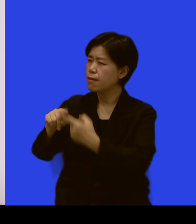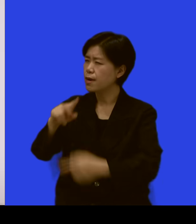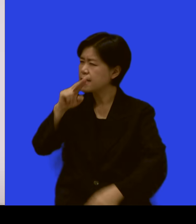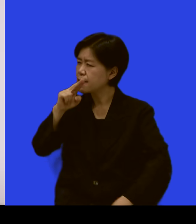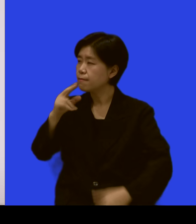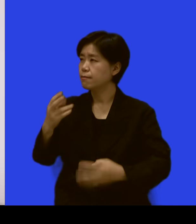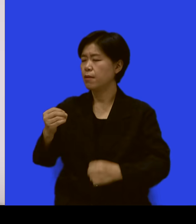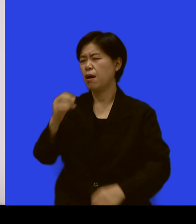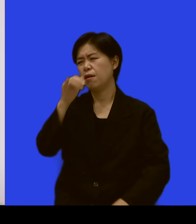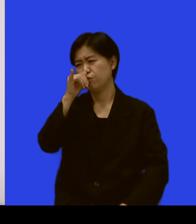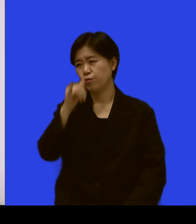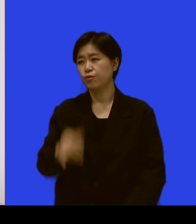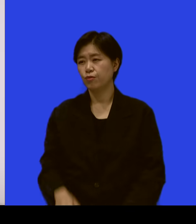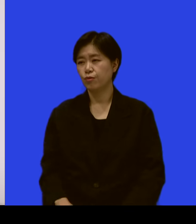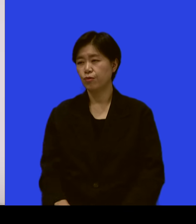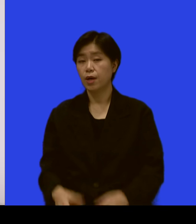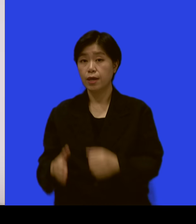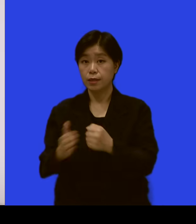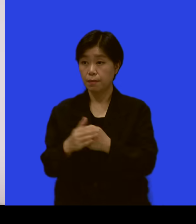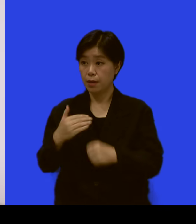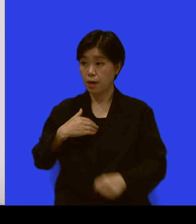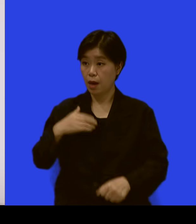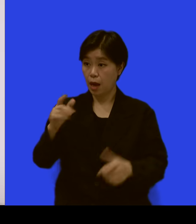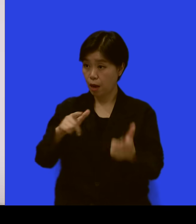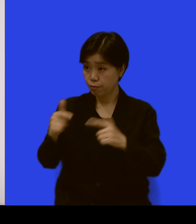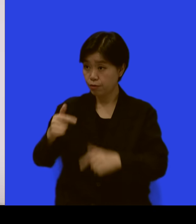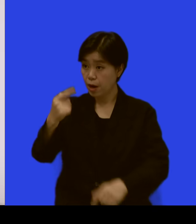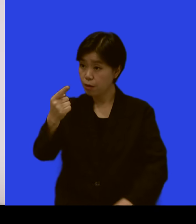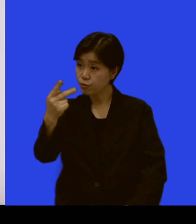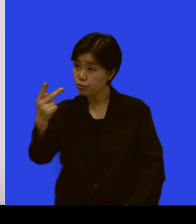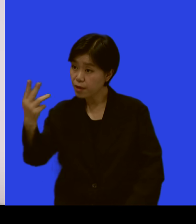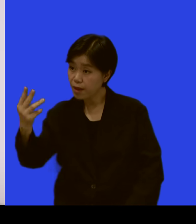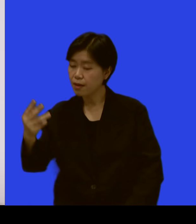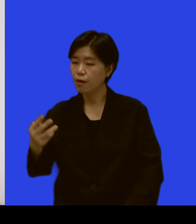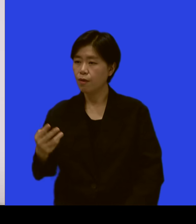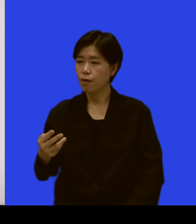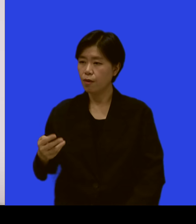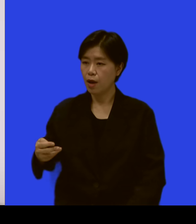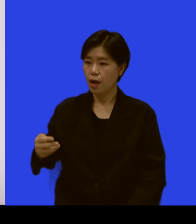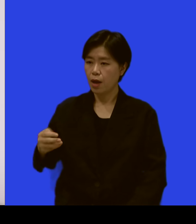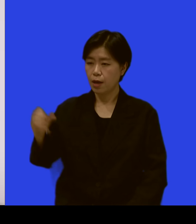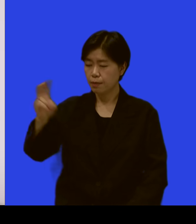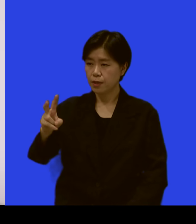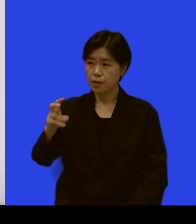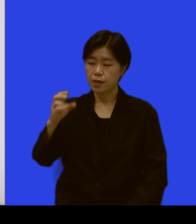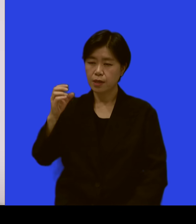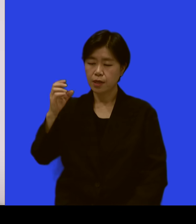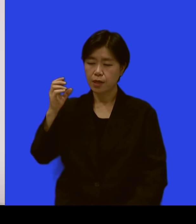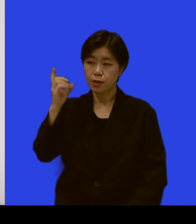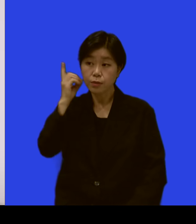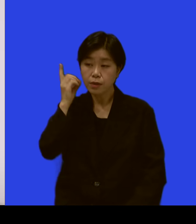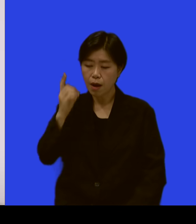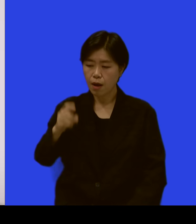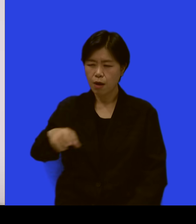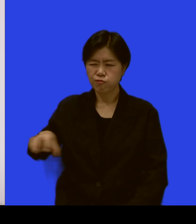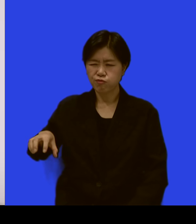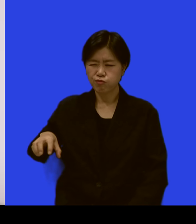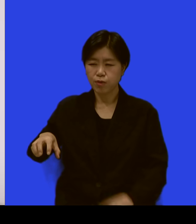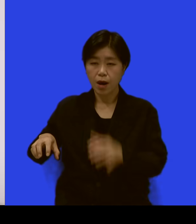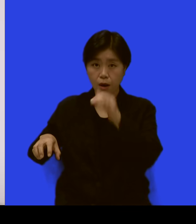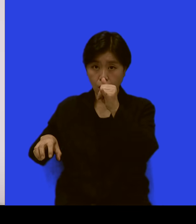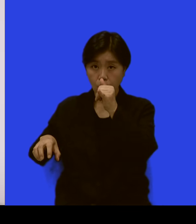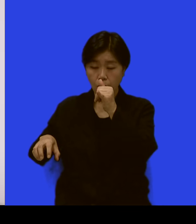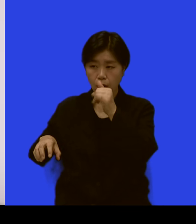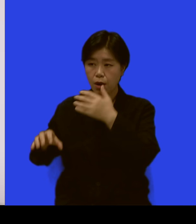저는 하루에 2-3번씩 알람이 무작위로 울려요. 그러면 저는 벽에 가서 하나님 도와주세요. 하나님 잘 믿을 수